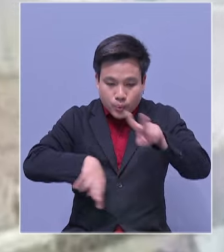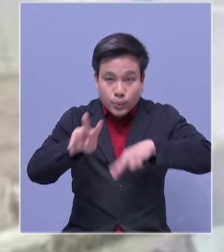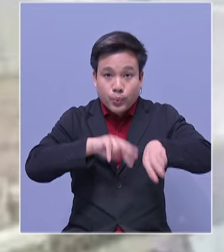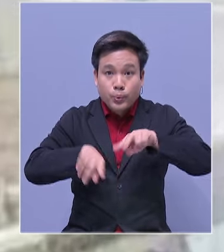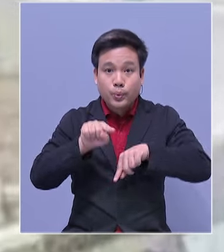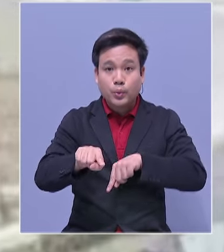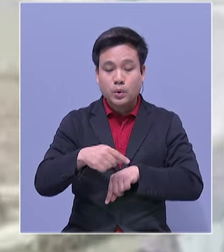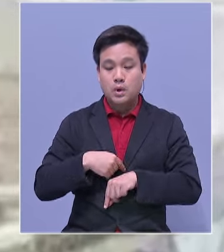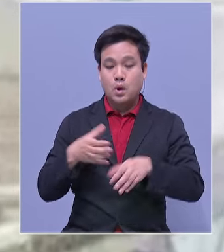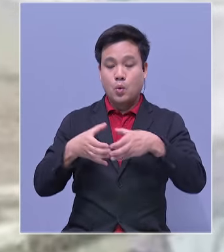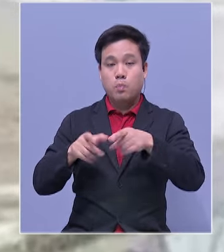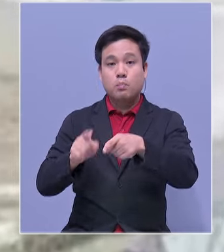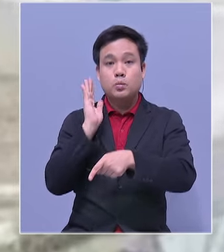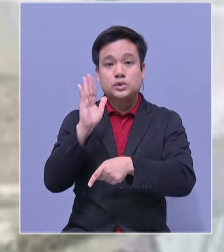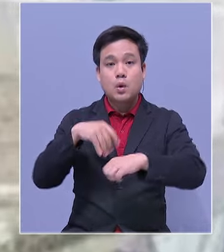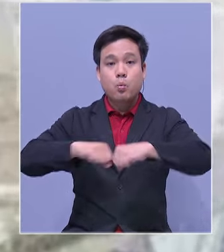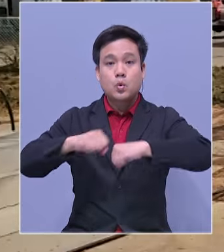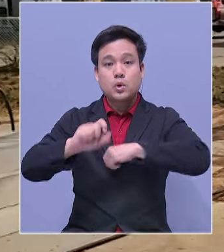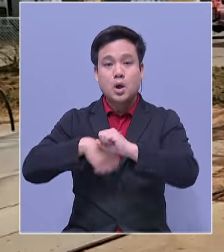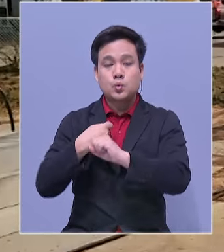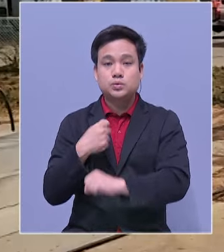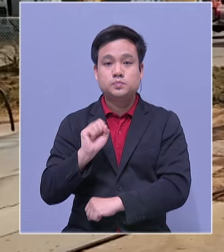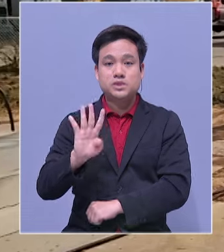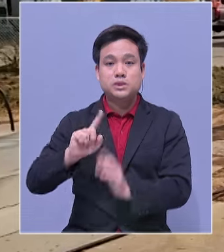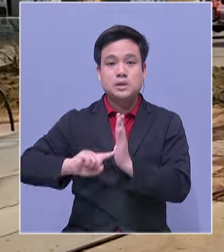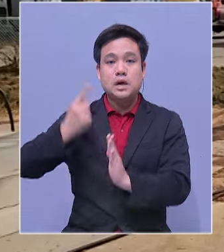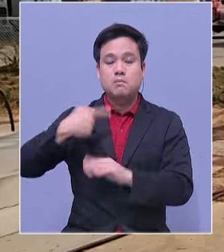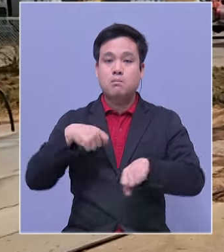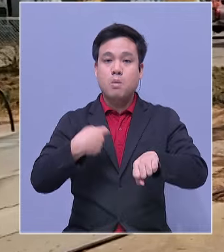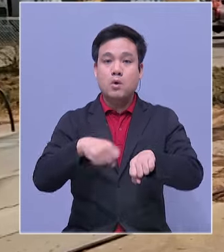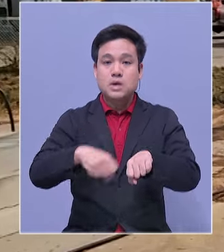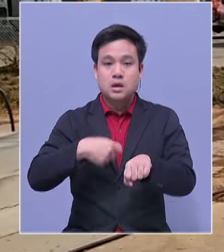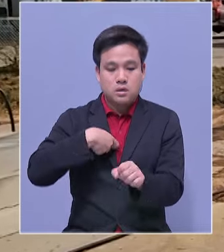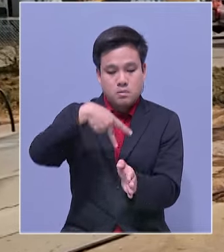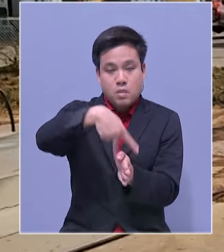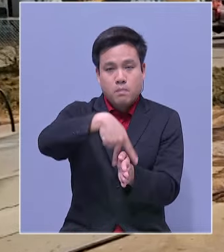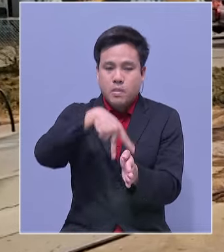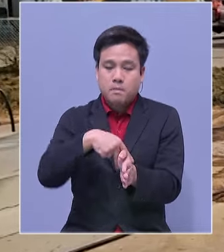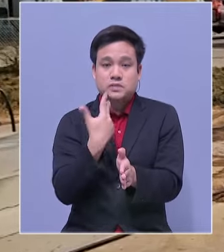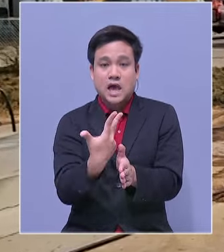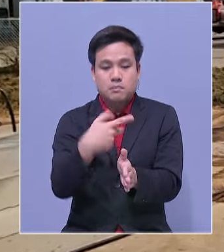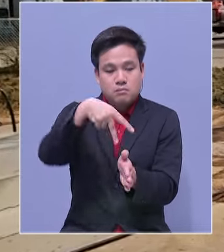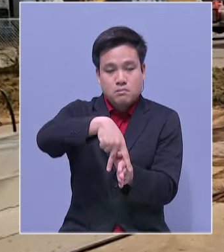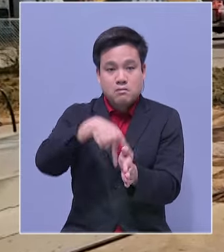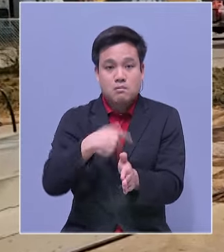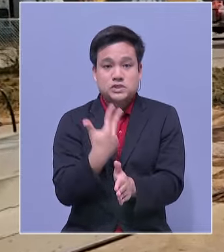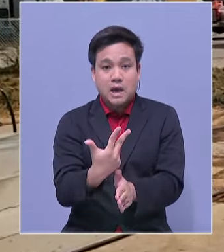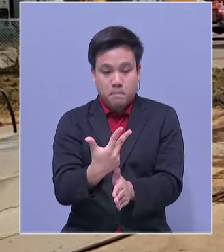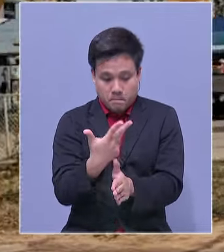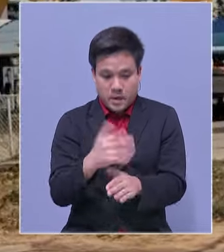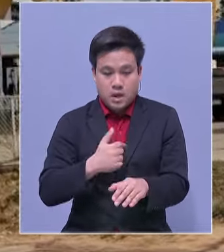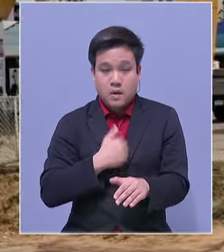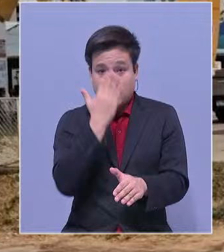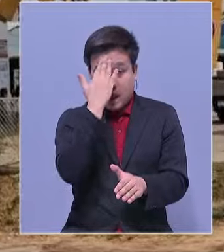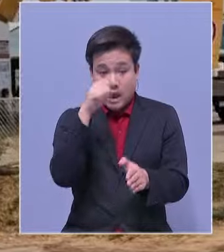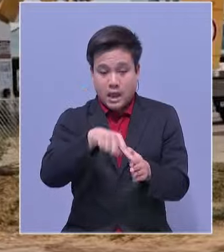ชายกันอายุ 14ปีได้ขี่มอเตอร์ไซค์ซ้อนกันมาซ้อน 3นะคะโดยมีนายเอนาย